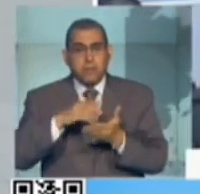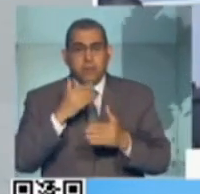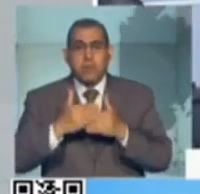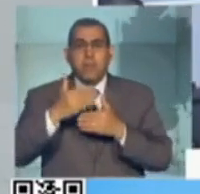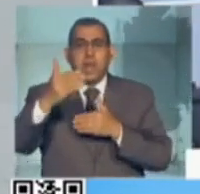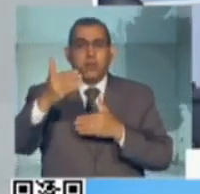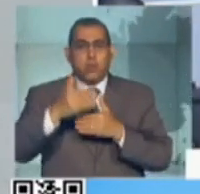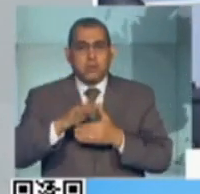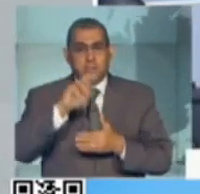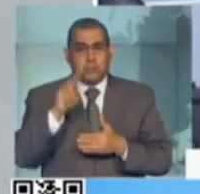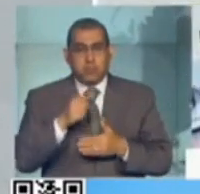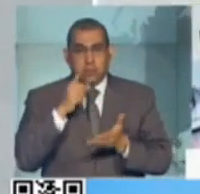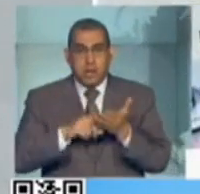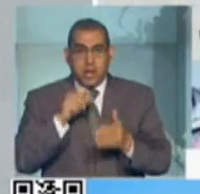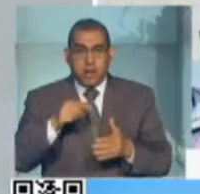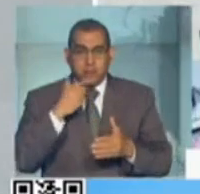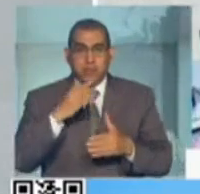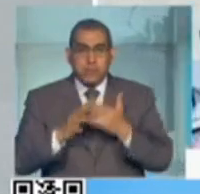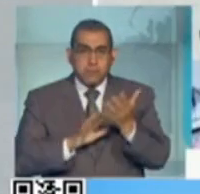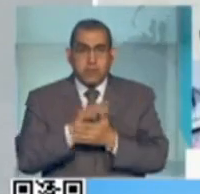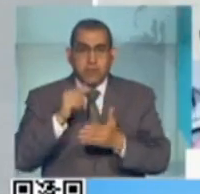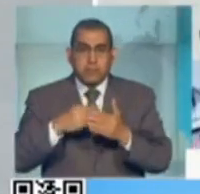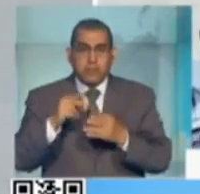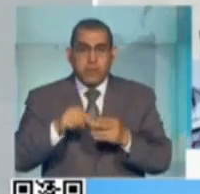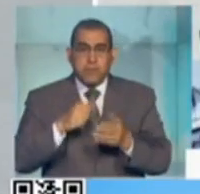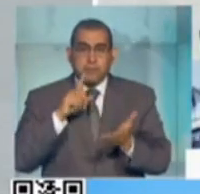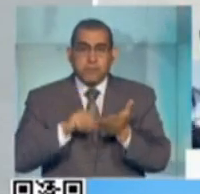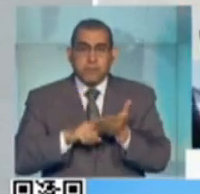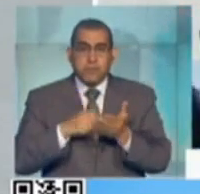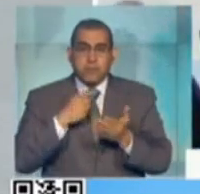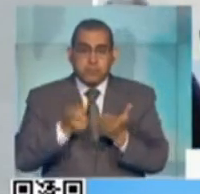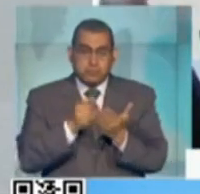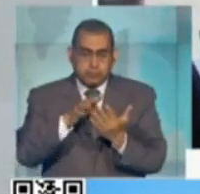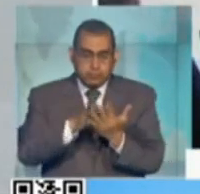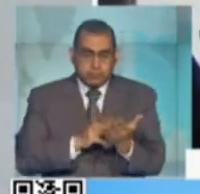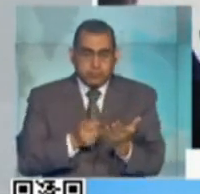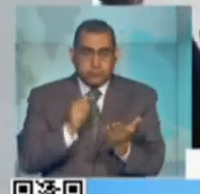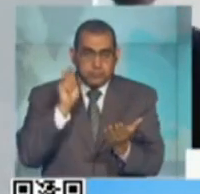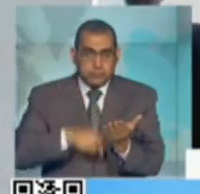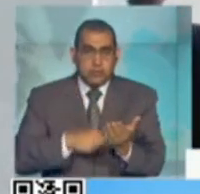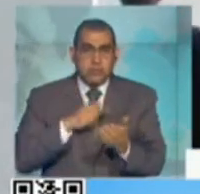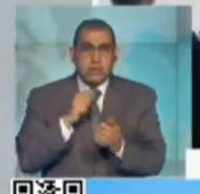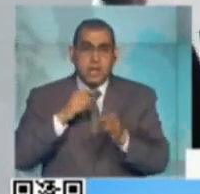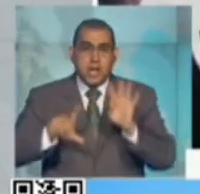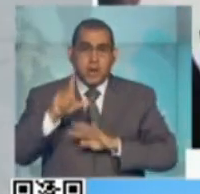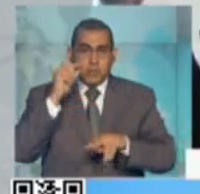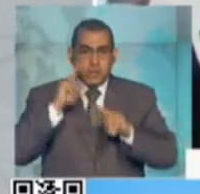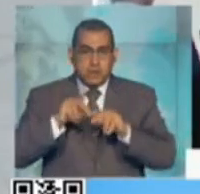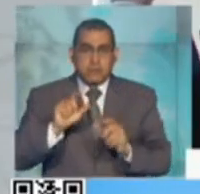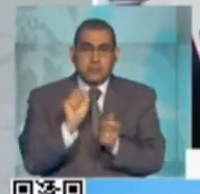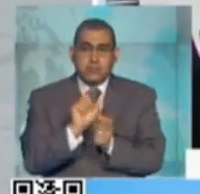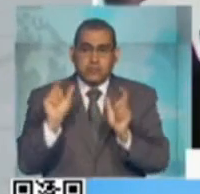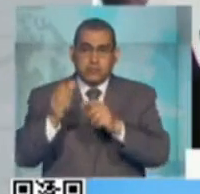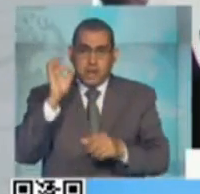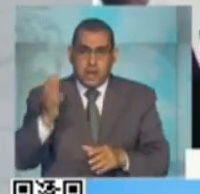والبعيدة، إضافة إلى القضايا المرحلية. إذا أن مسألة إصدار قرار باعتقال بنيامين نتنياهو بصفته رئيسا